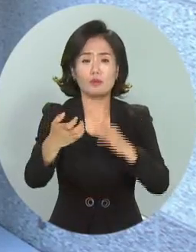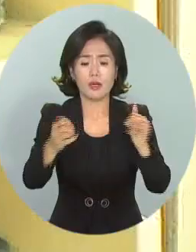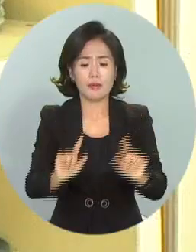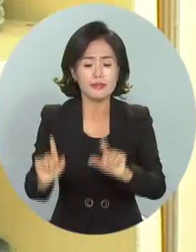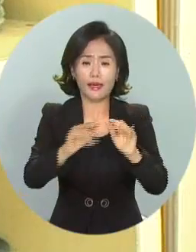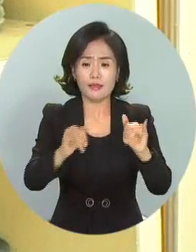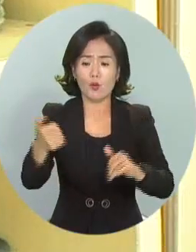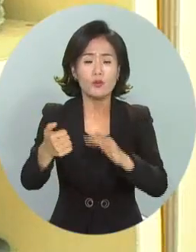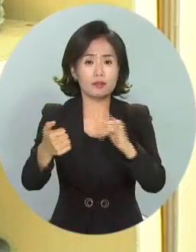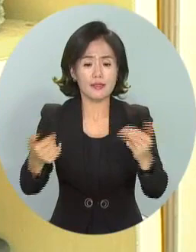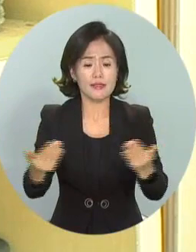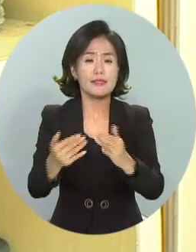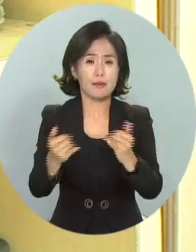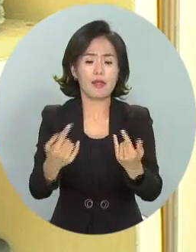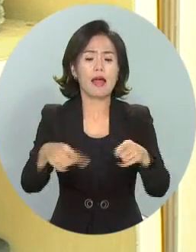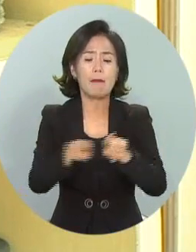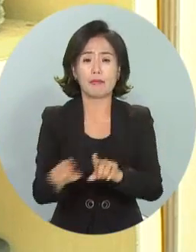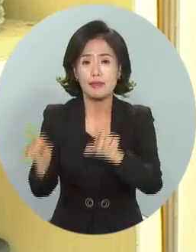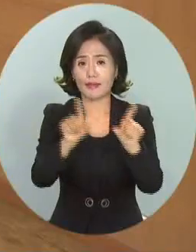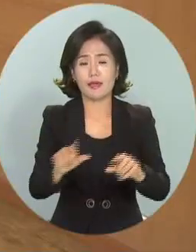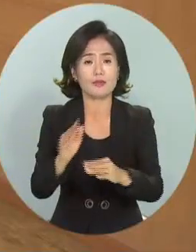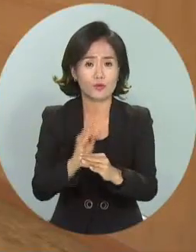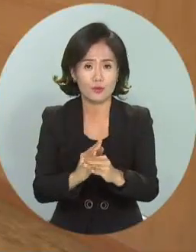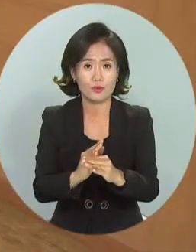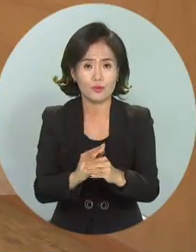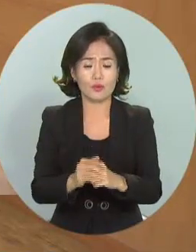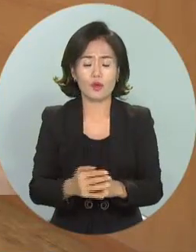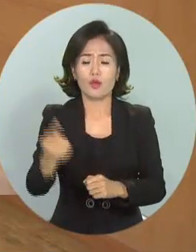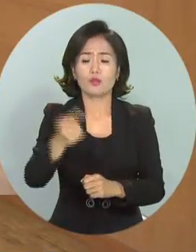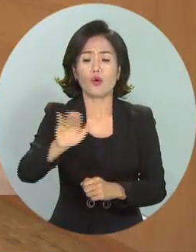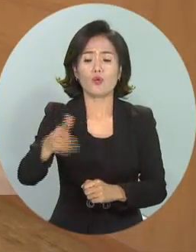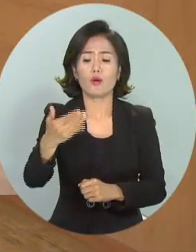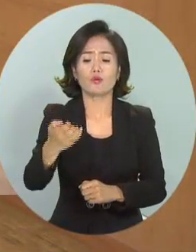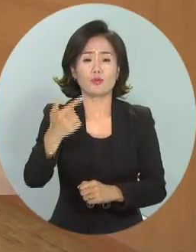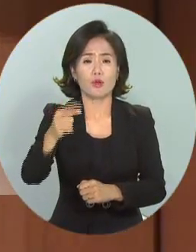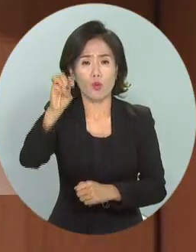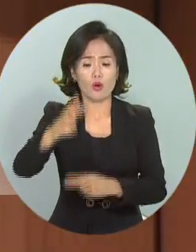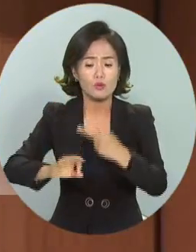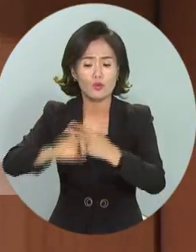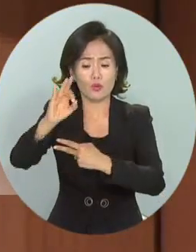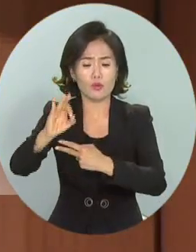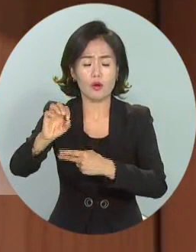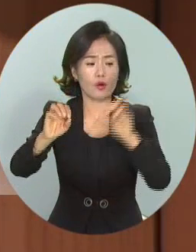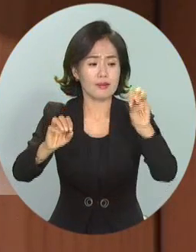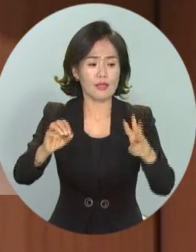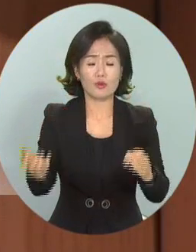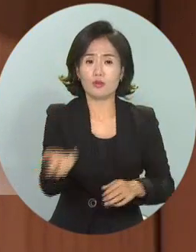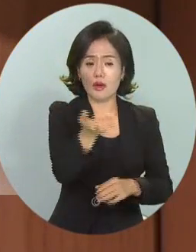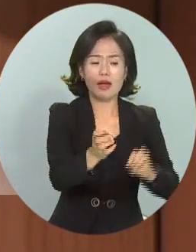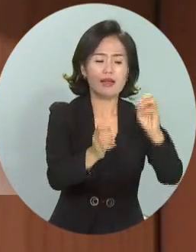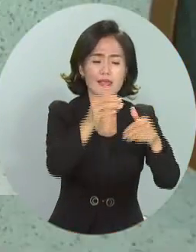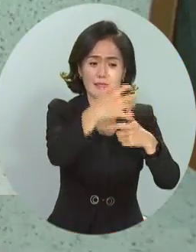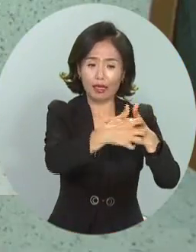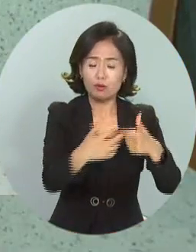인과 50여 명의 직원이 생활하고 있습니다 지난 1996년 광주 동구에서 나주로 옮겨 운영 중인이